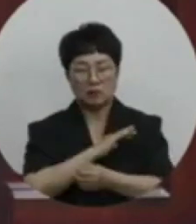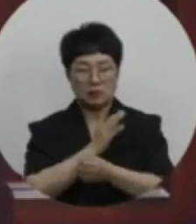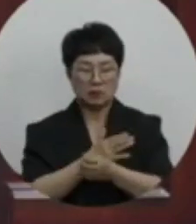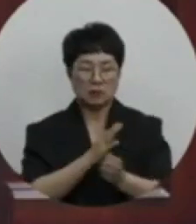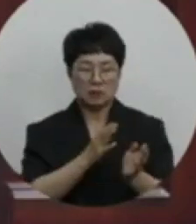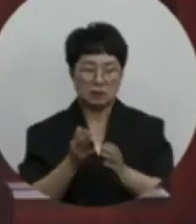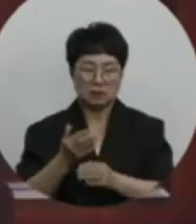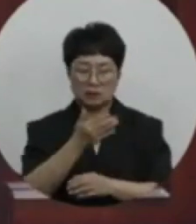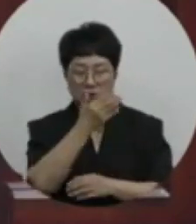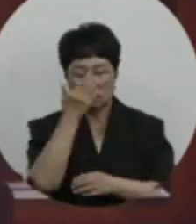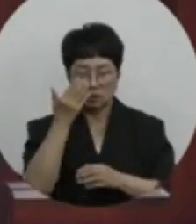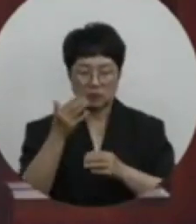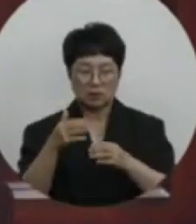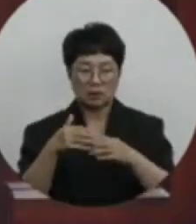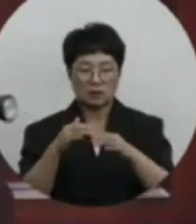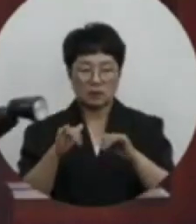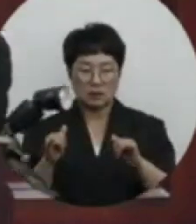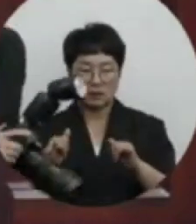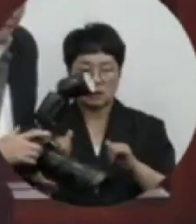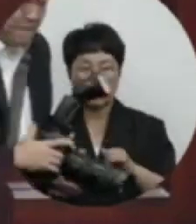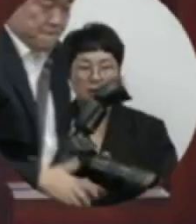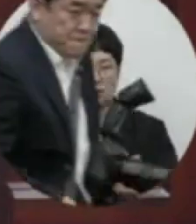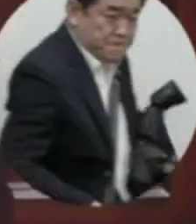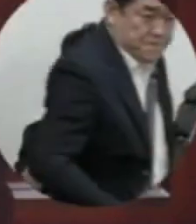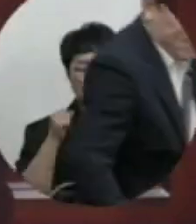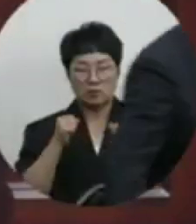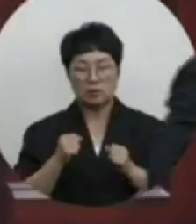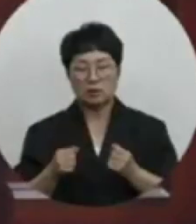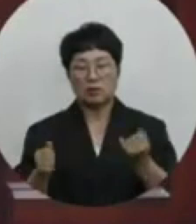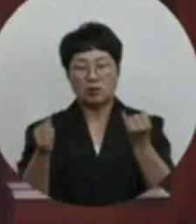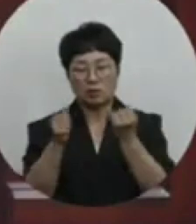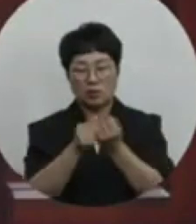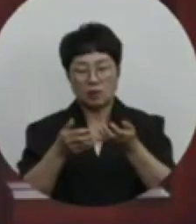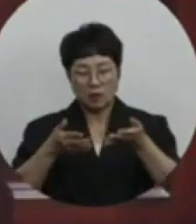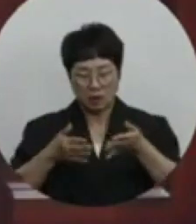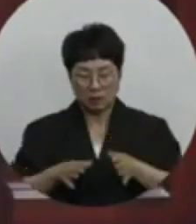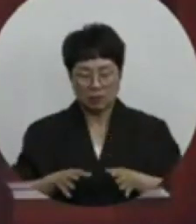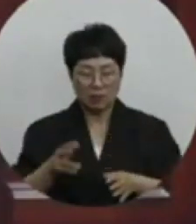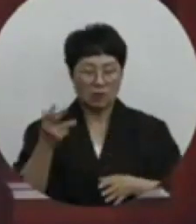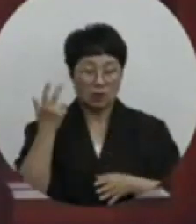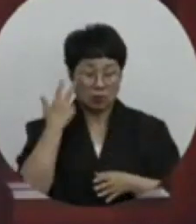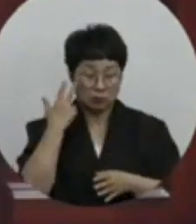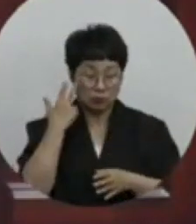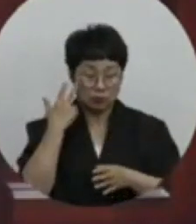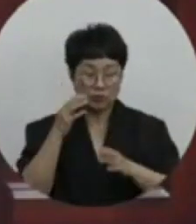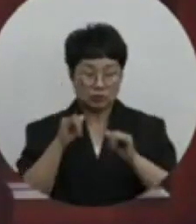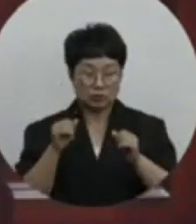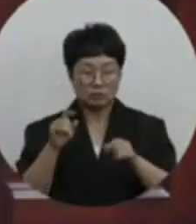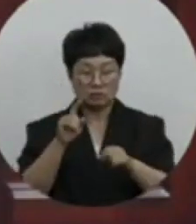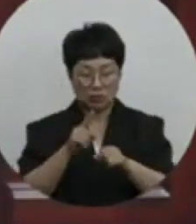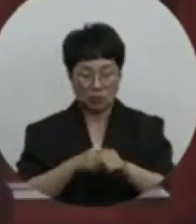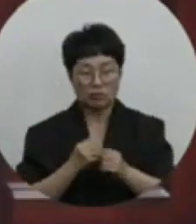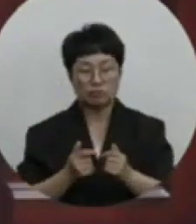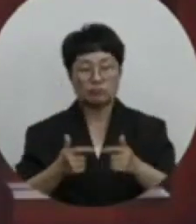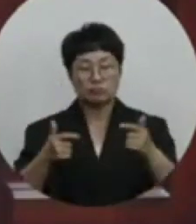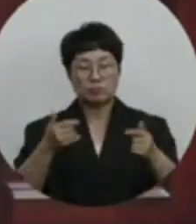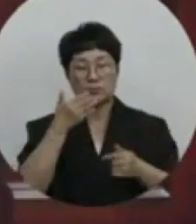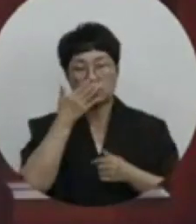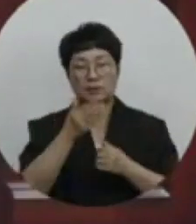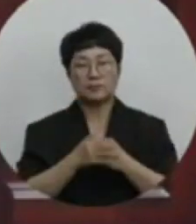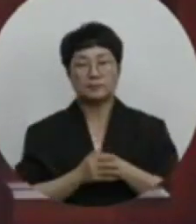청년들이 여주에 정착하여 결혼을 하고 아이를 낳게 되면 여주시 인구는 자연스럽게 증가할